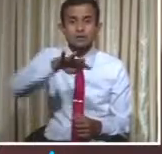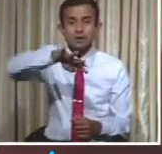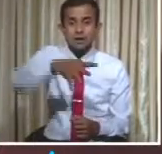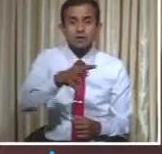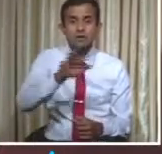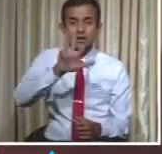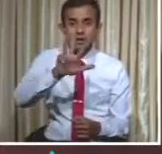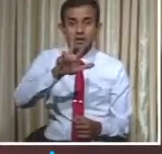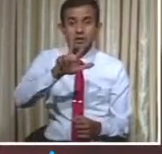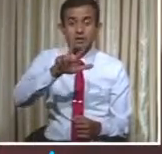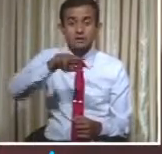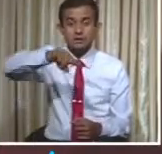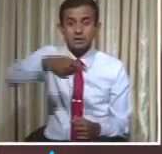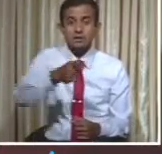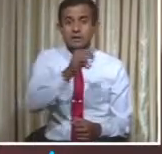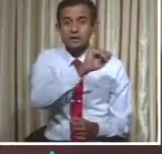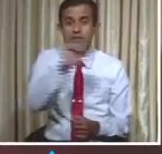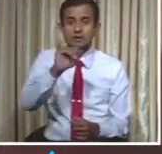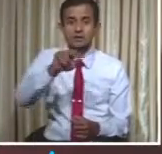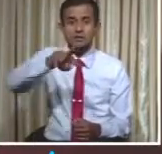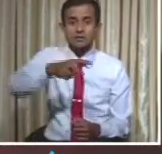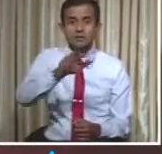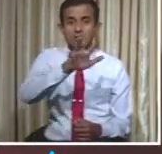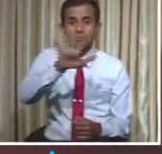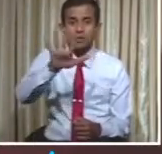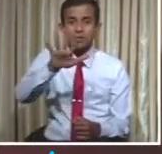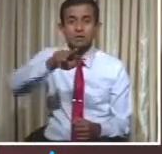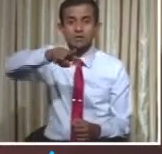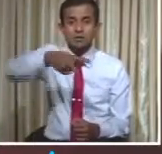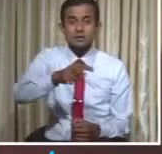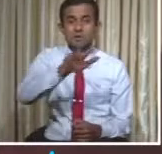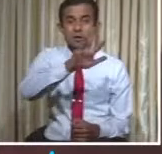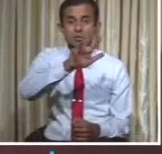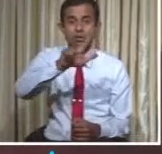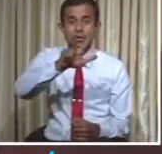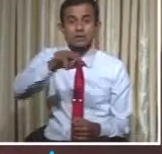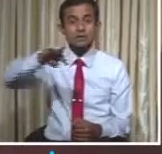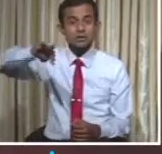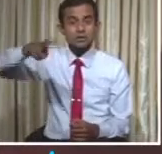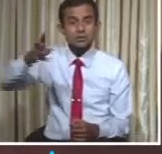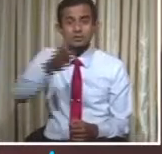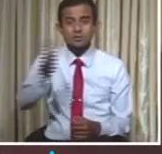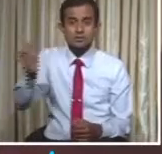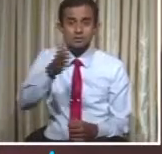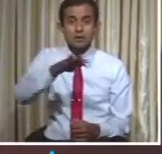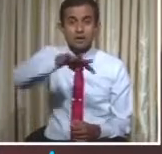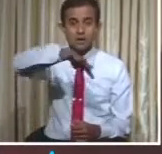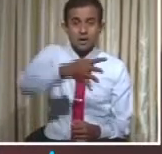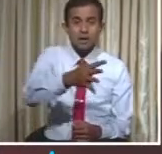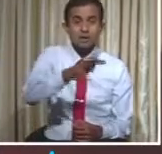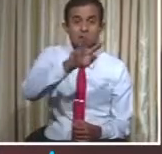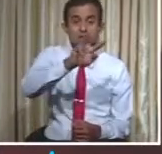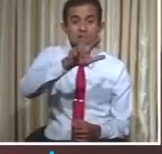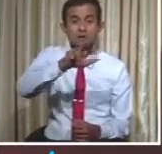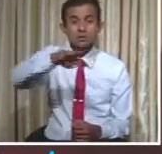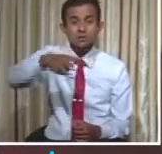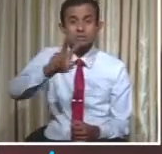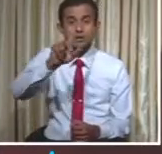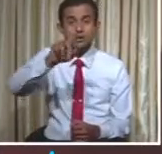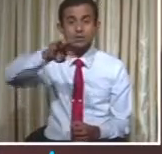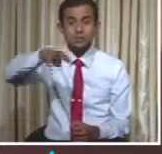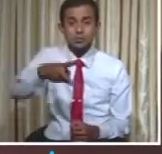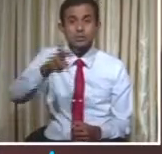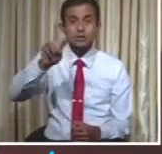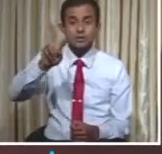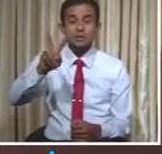408 116 295 298 සිට 300 438 301 සහ 302